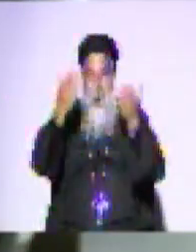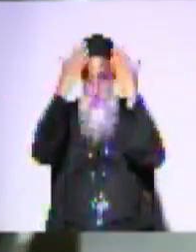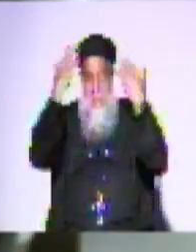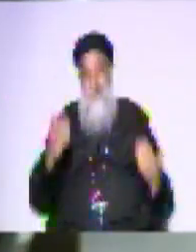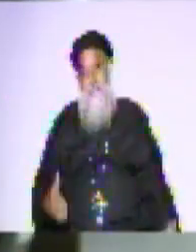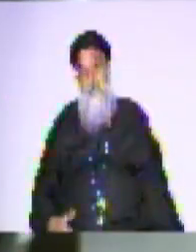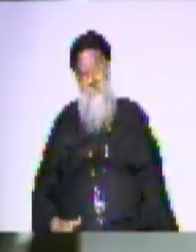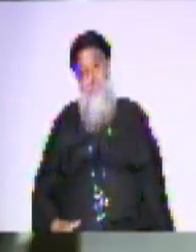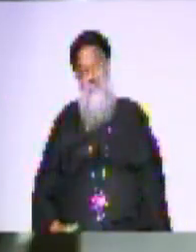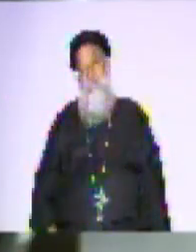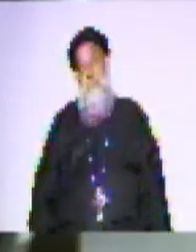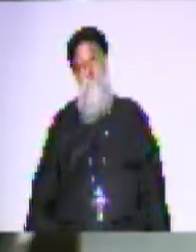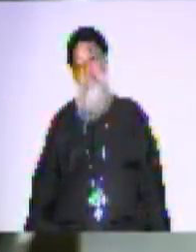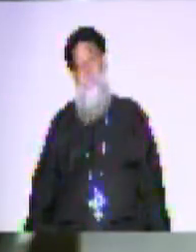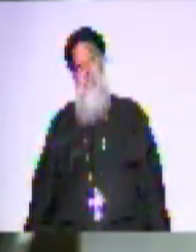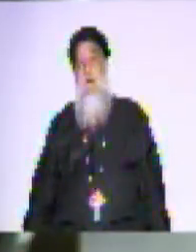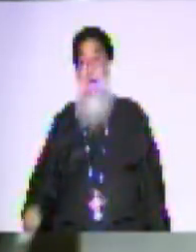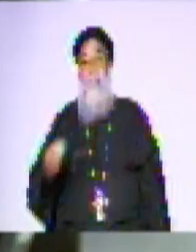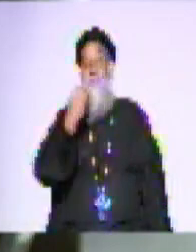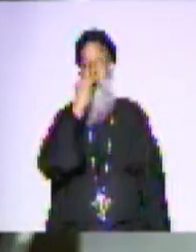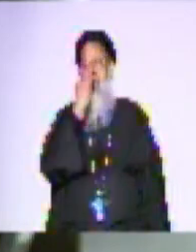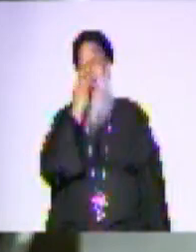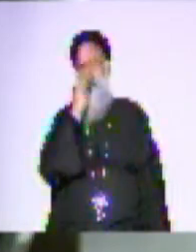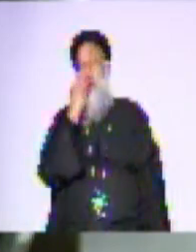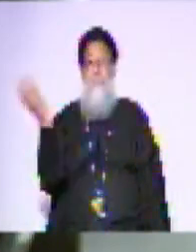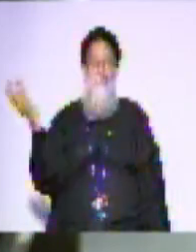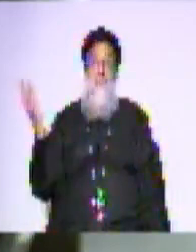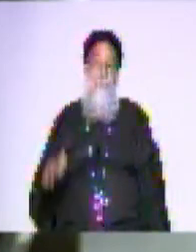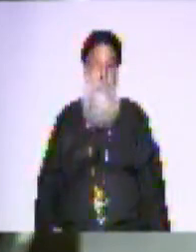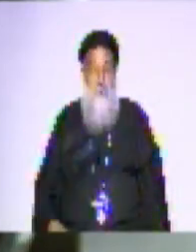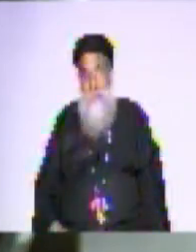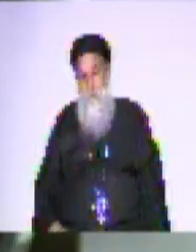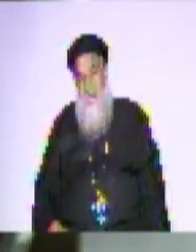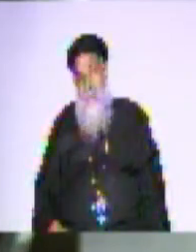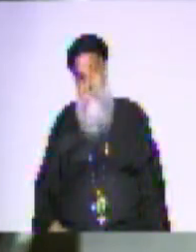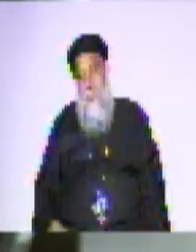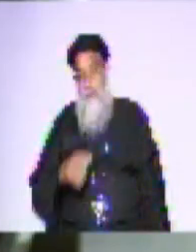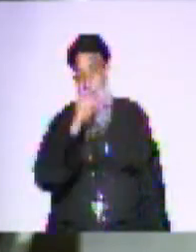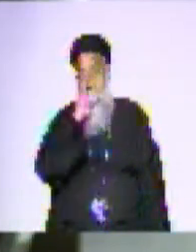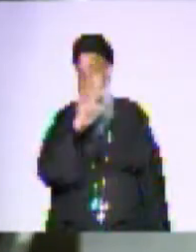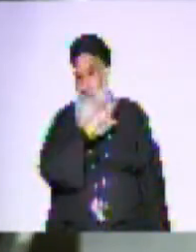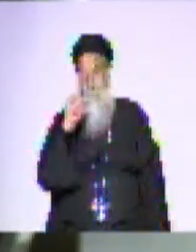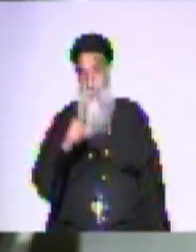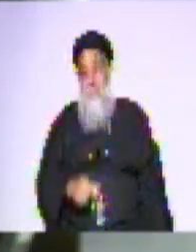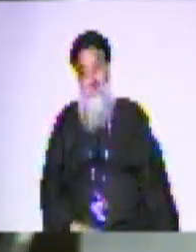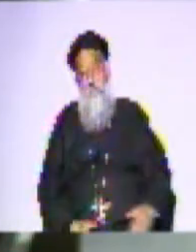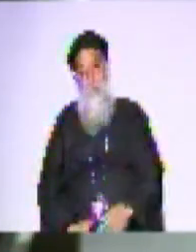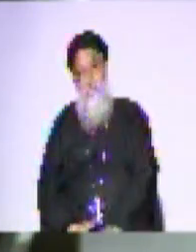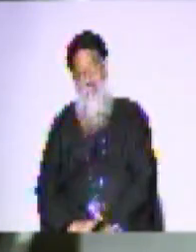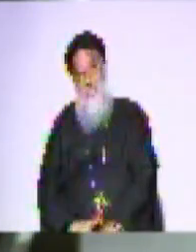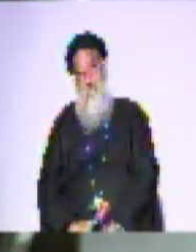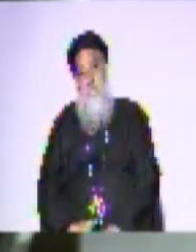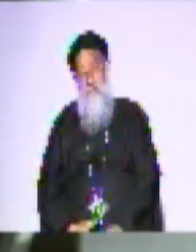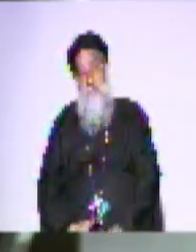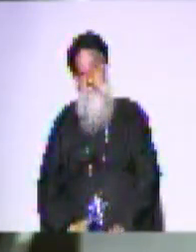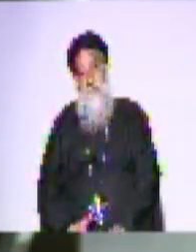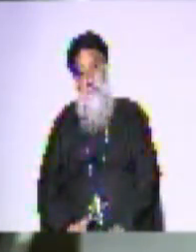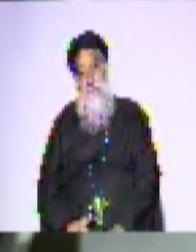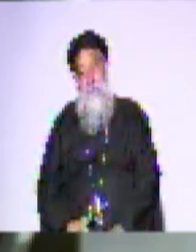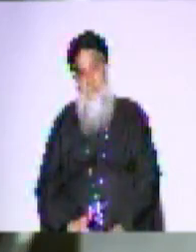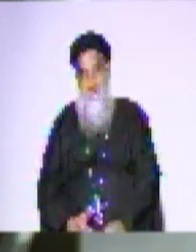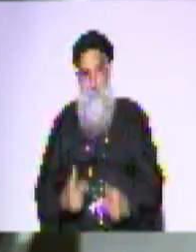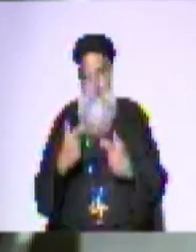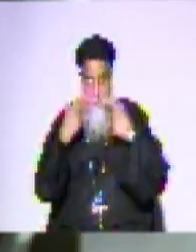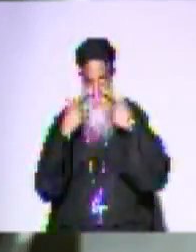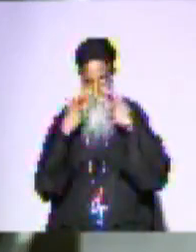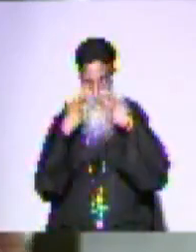مميز يعني بيعتبره أكل عادي يعني مش حاجة سرائرية يعني. لأن لو هينظر